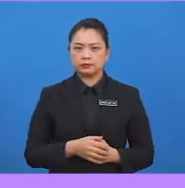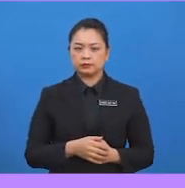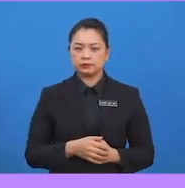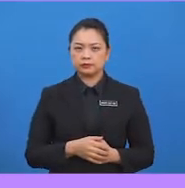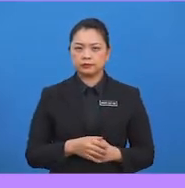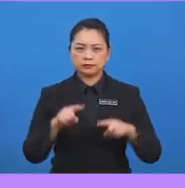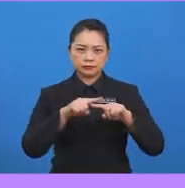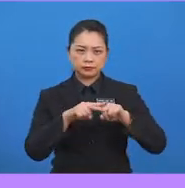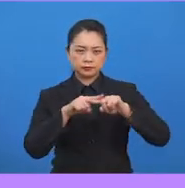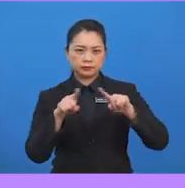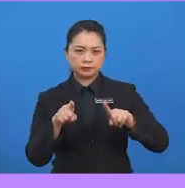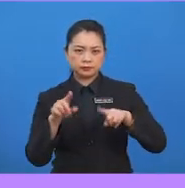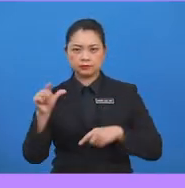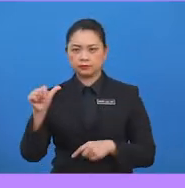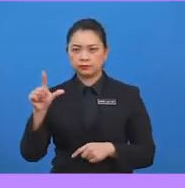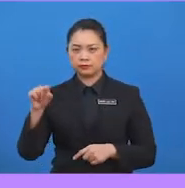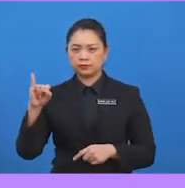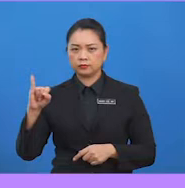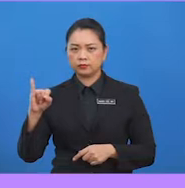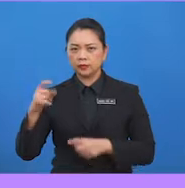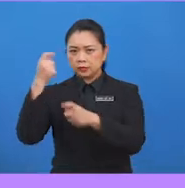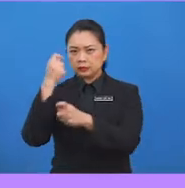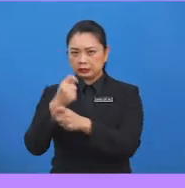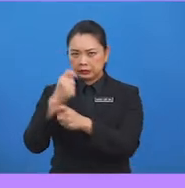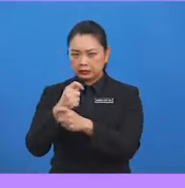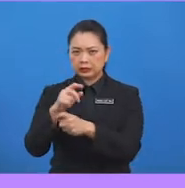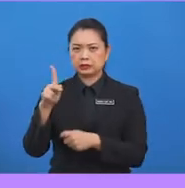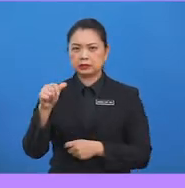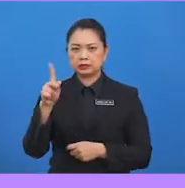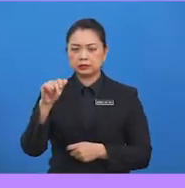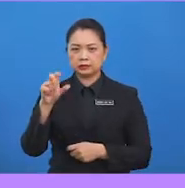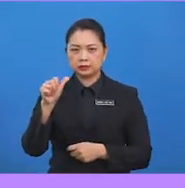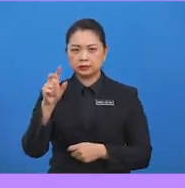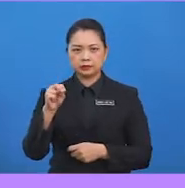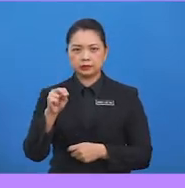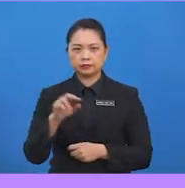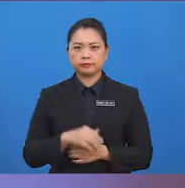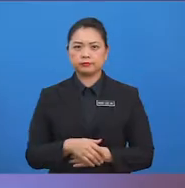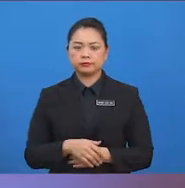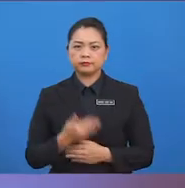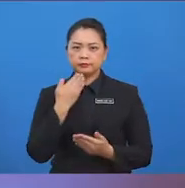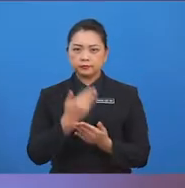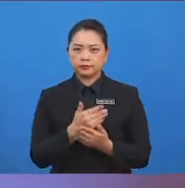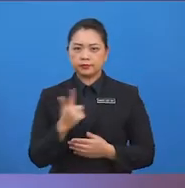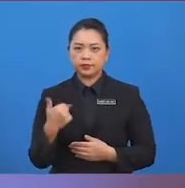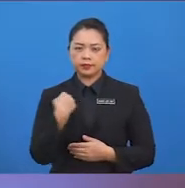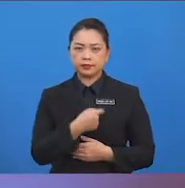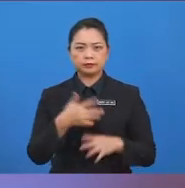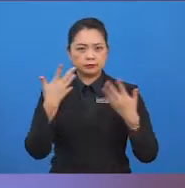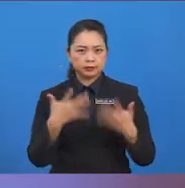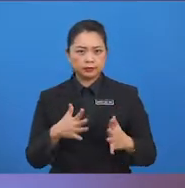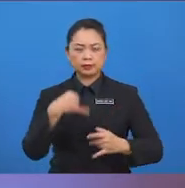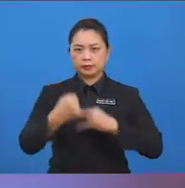air. Manakala aloi adalah tahan kakisan dan tidak berkarat. Baiklah, kita telah